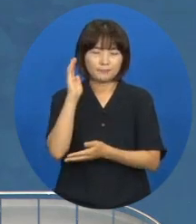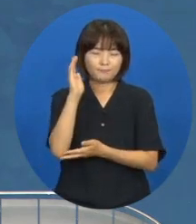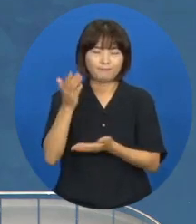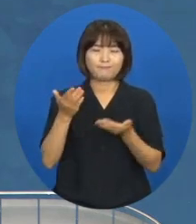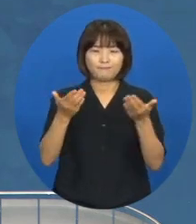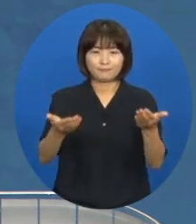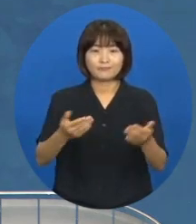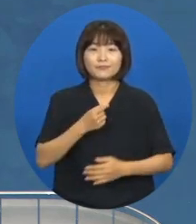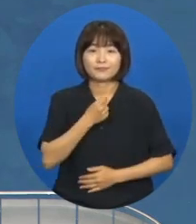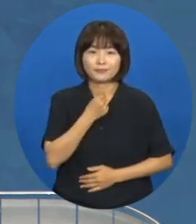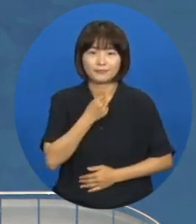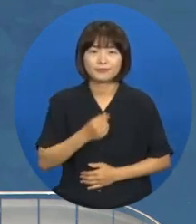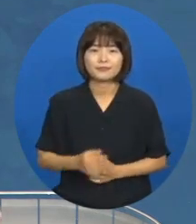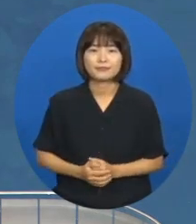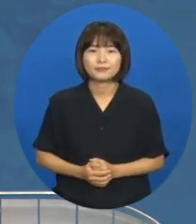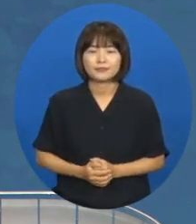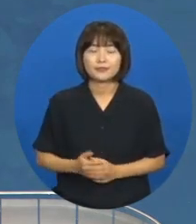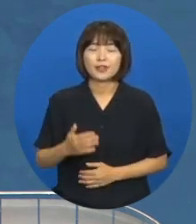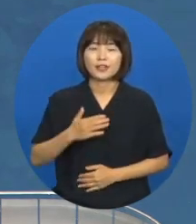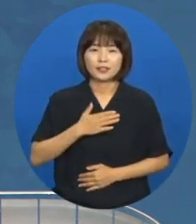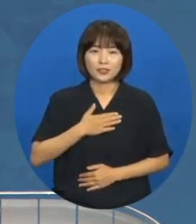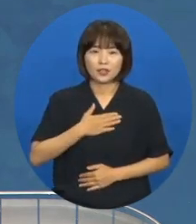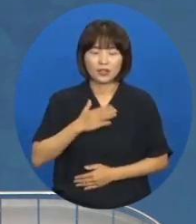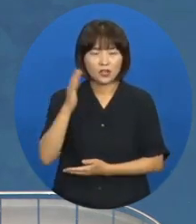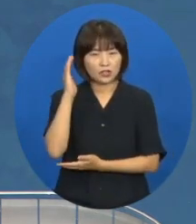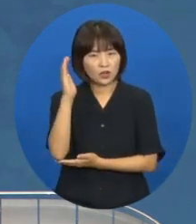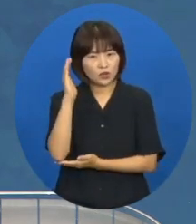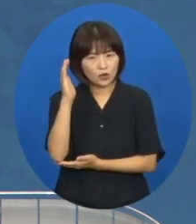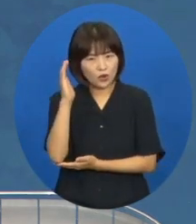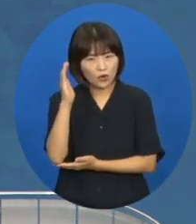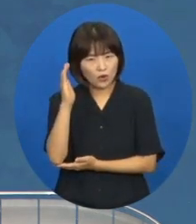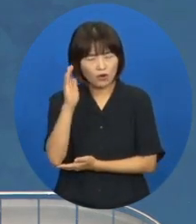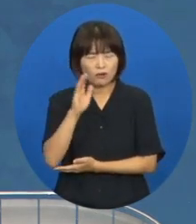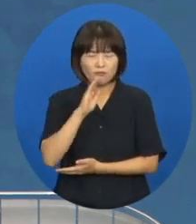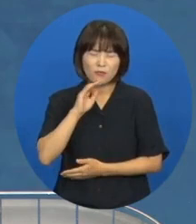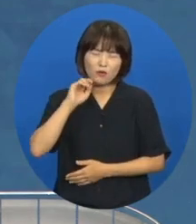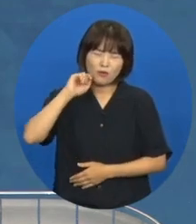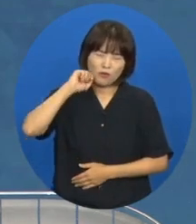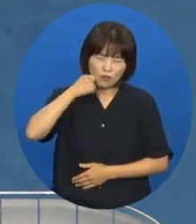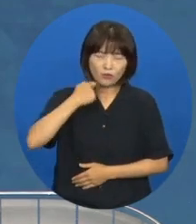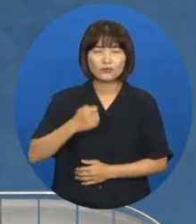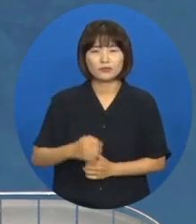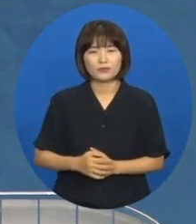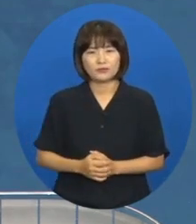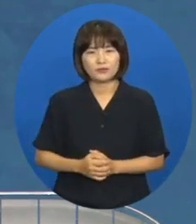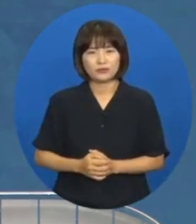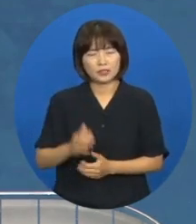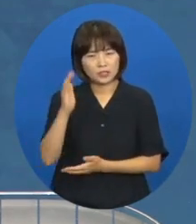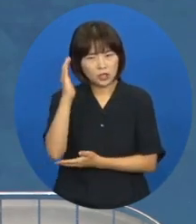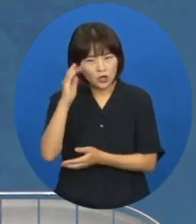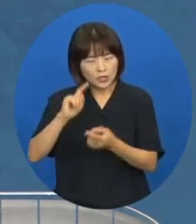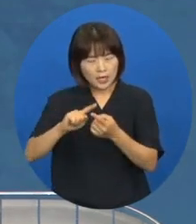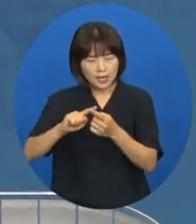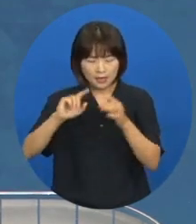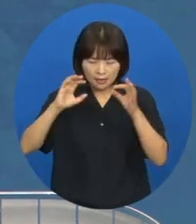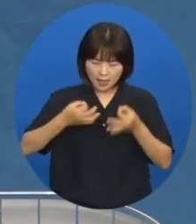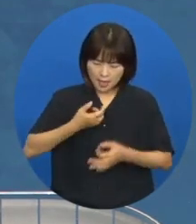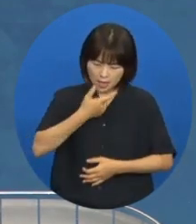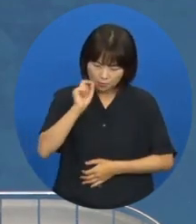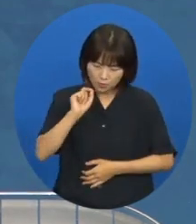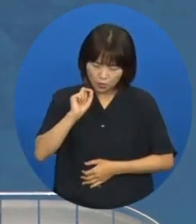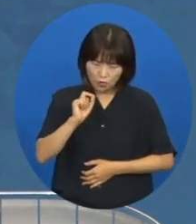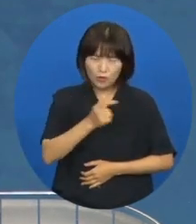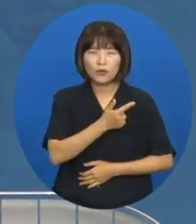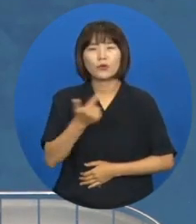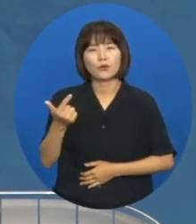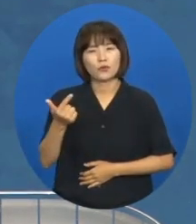하는 겁니다. 사실 저는 설교하는 일이 굉장히 어려웠던 사람입니다. 설교에 대한 열등감도 굉장히